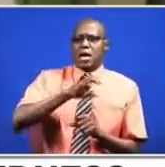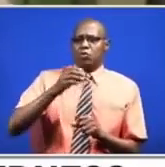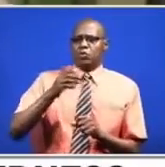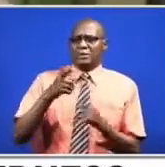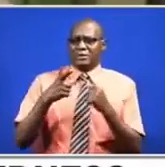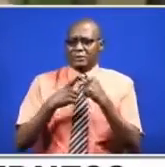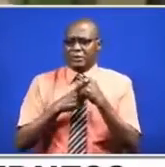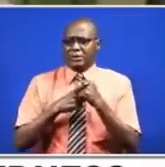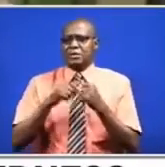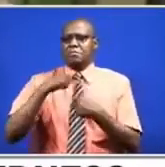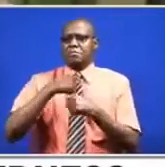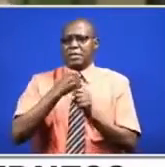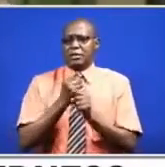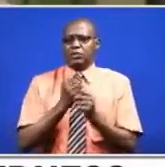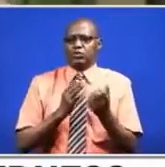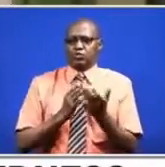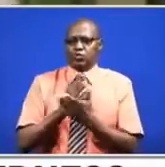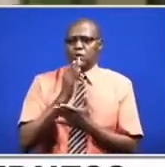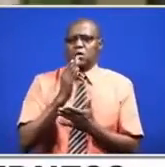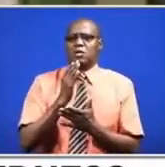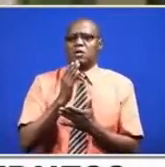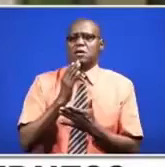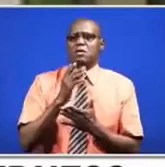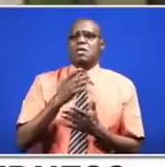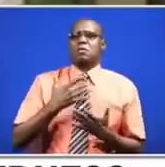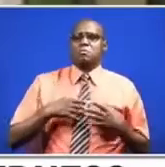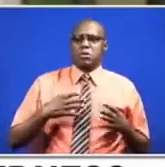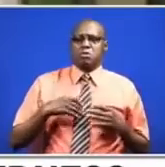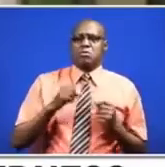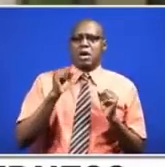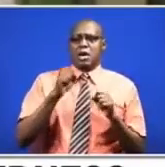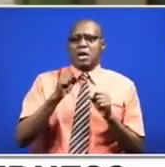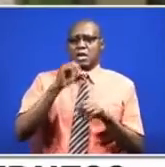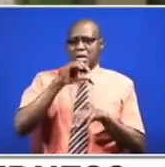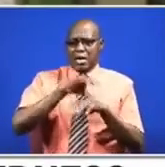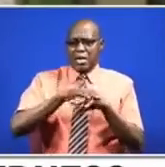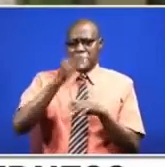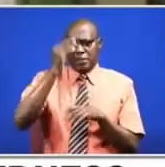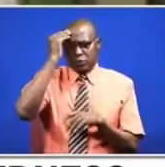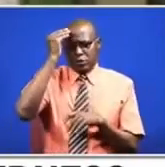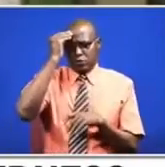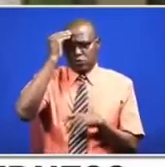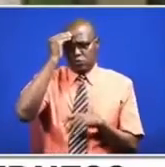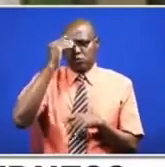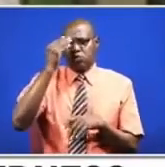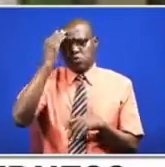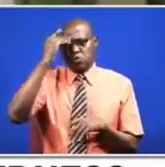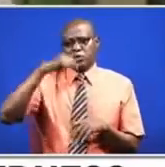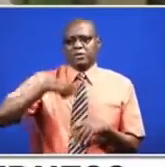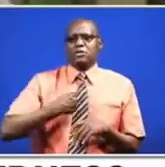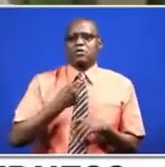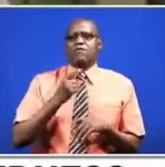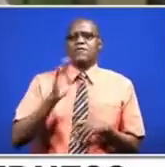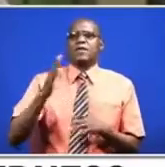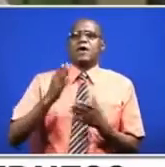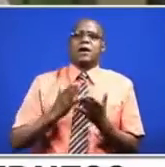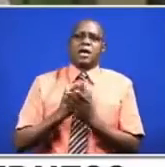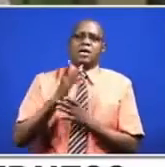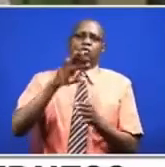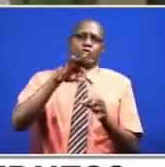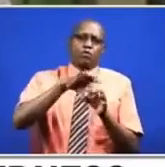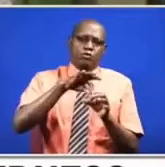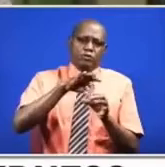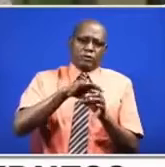kwamba wananchi wetu wanakuwa ni wenye kupata elimu na kujijua kwamba haki yao ni kwenda kupiga kura kwa yule